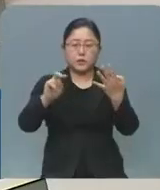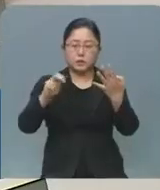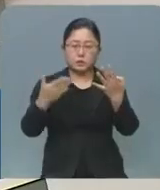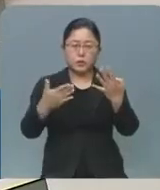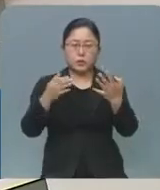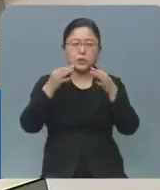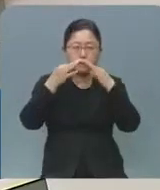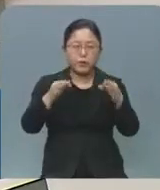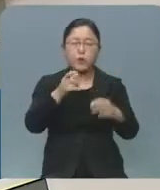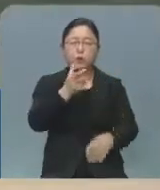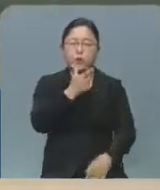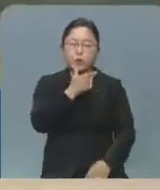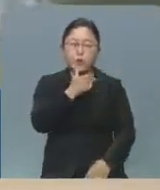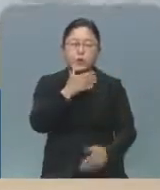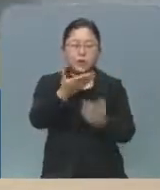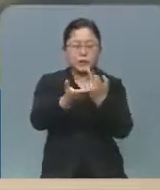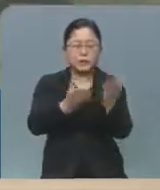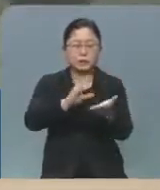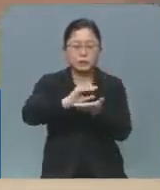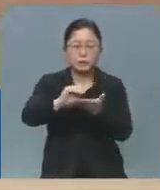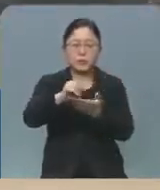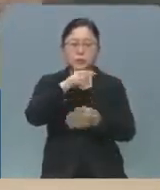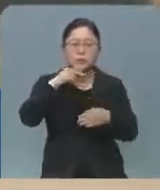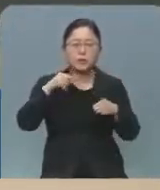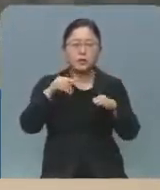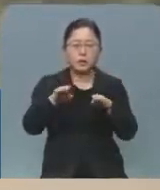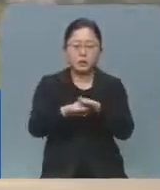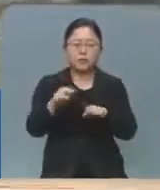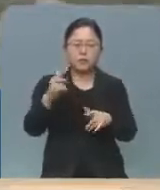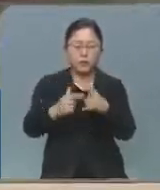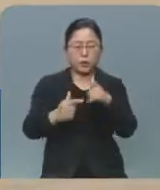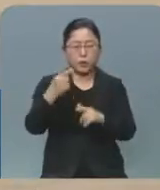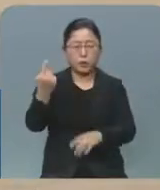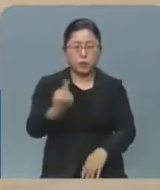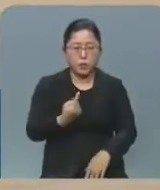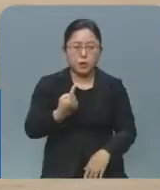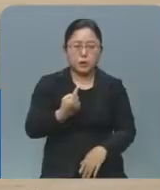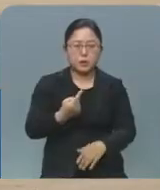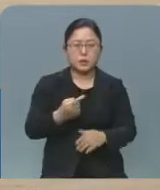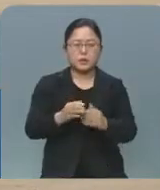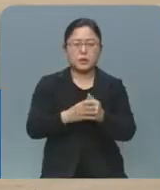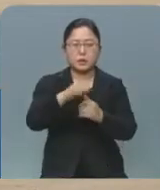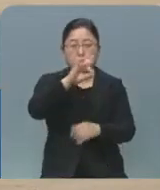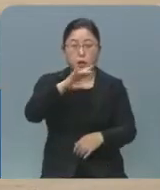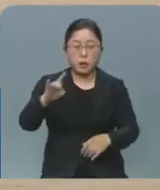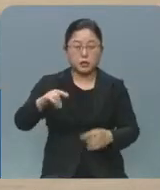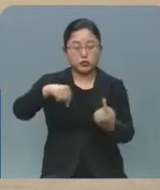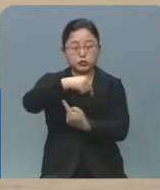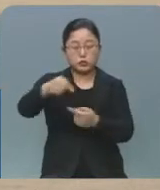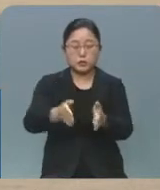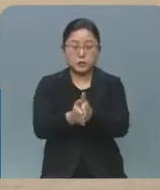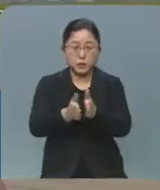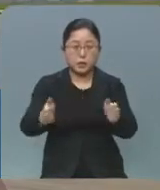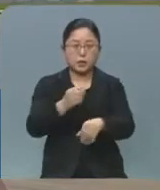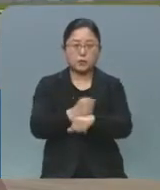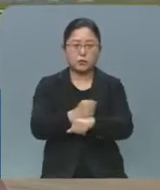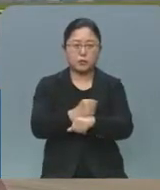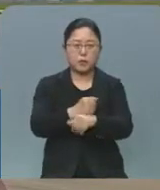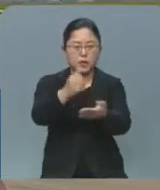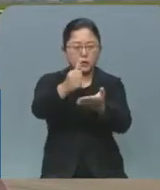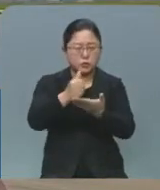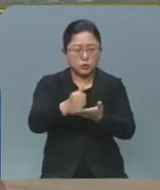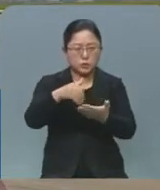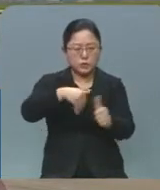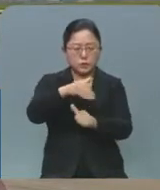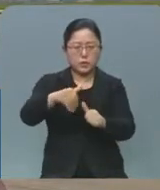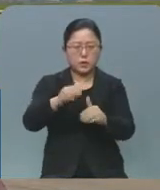금요일과 월요일 재주로 출발해 일요일과 목요일 무한으로 들어오는 제주항공 부정기 항공편 운항이 재개되고 이용 상황에 따라